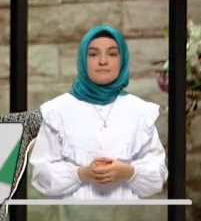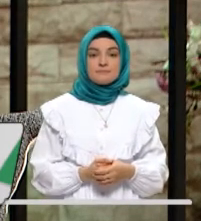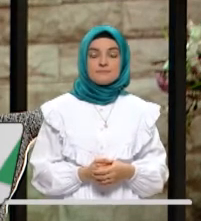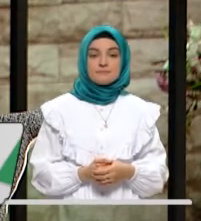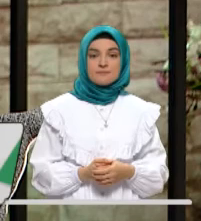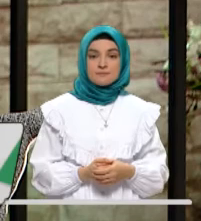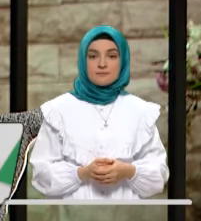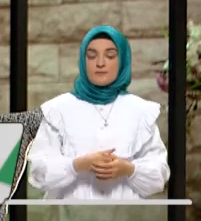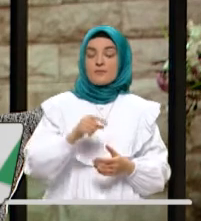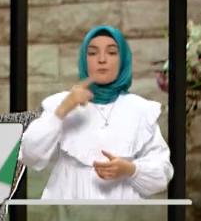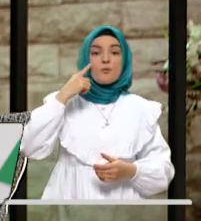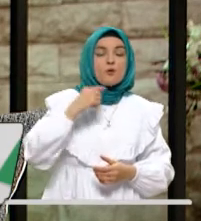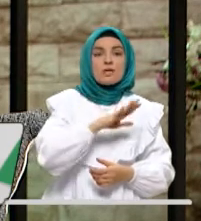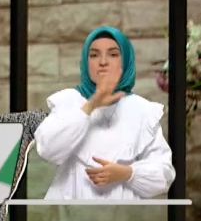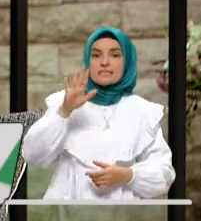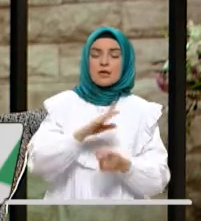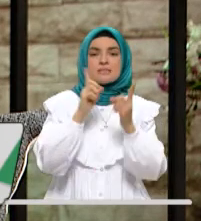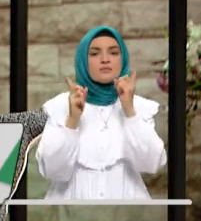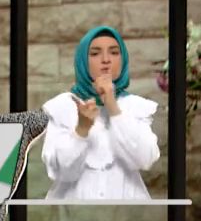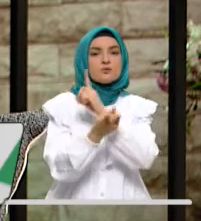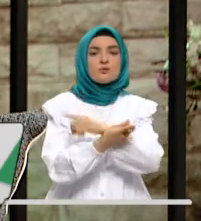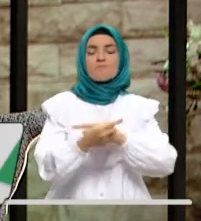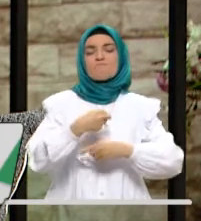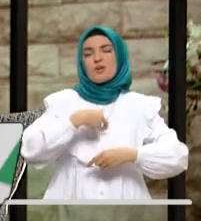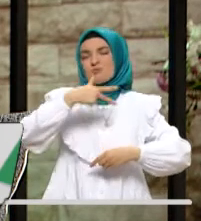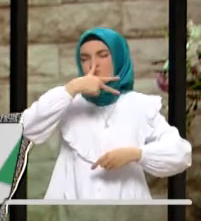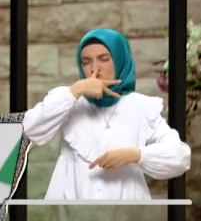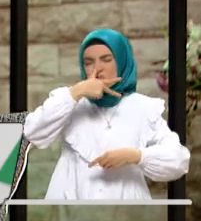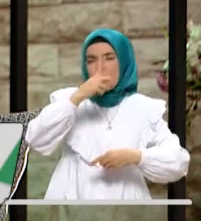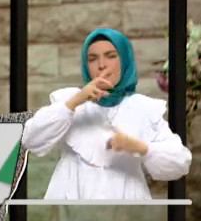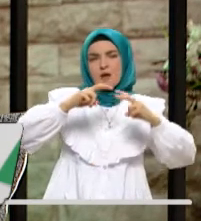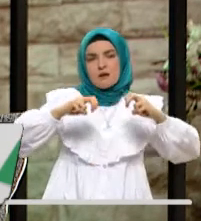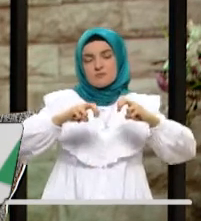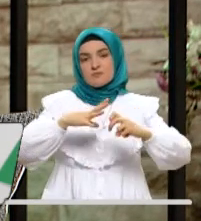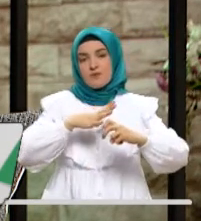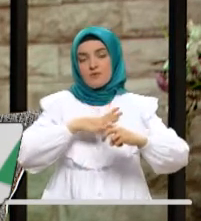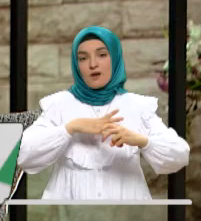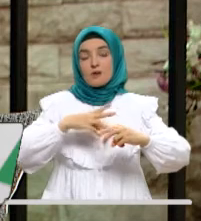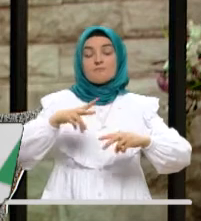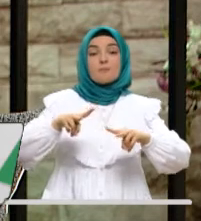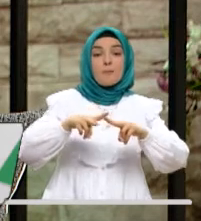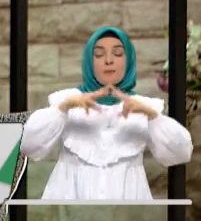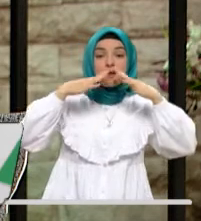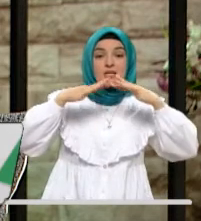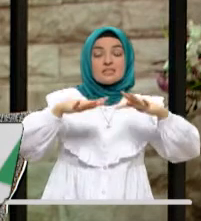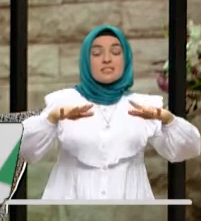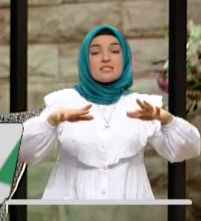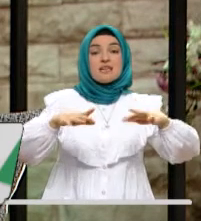bu tip temizlik ürünlerinin beni üzen araştırmalardan birisi mesela Marmara Denizi'nde